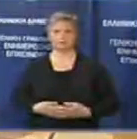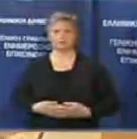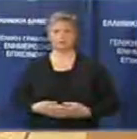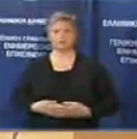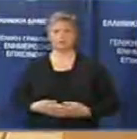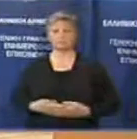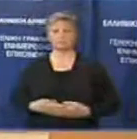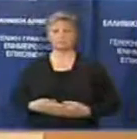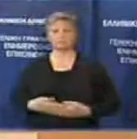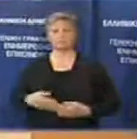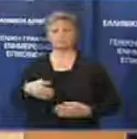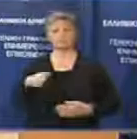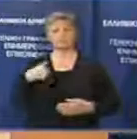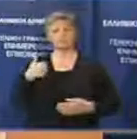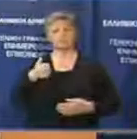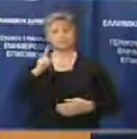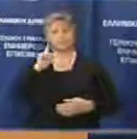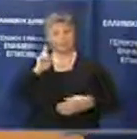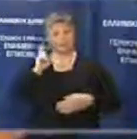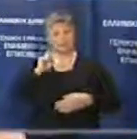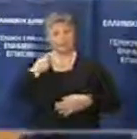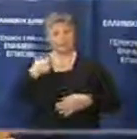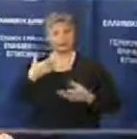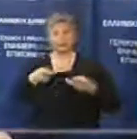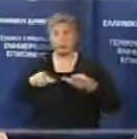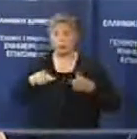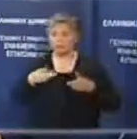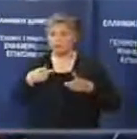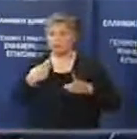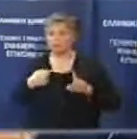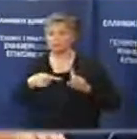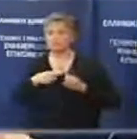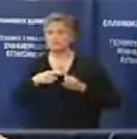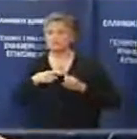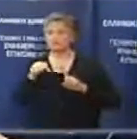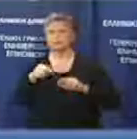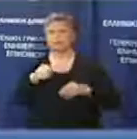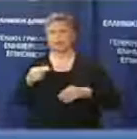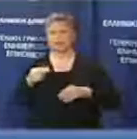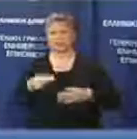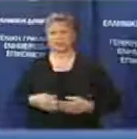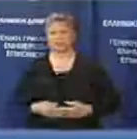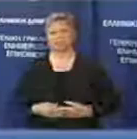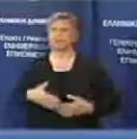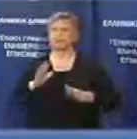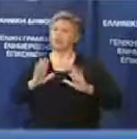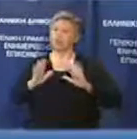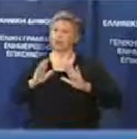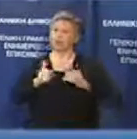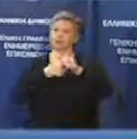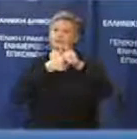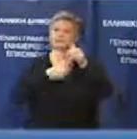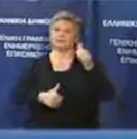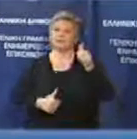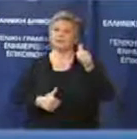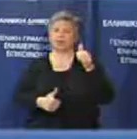Θα κάνεις σε λίγο την ερώτηση σου, Ελένη, έτσι και αλλιώς, κύριε. Ναι. Δεν θα ήθελα να αλλάξω τη σειρά του συναδέλφου. Ευχαρίστω